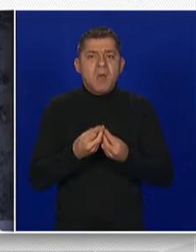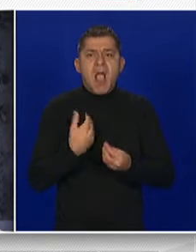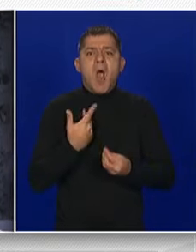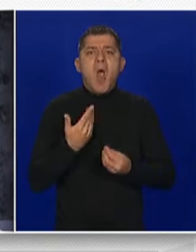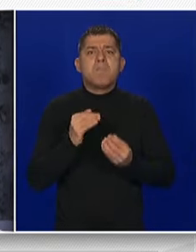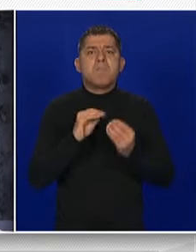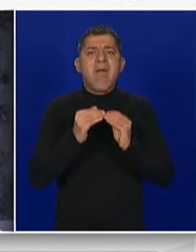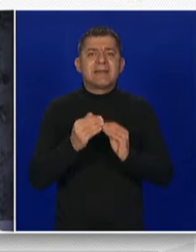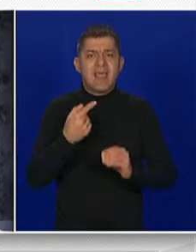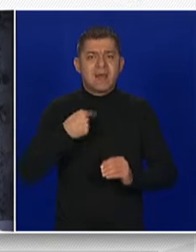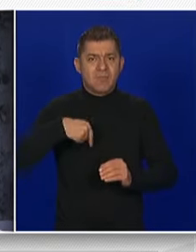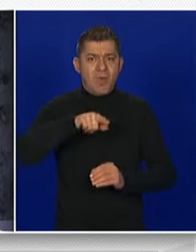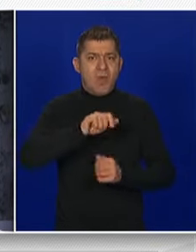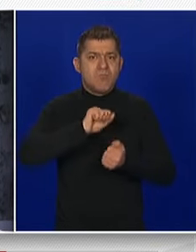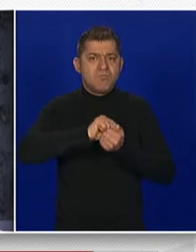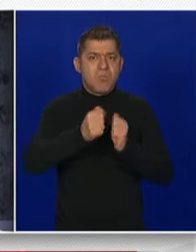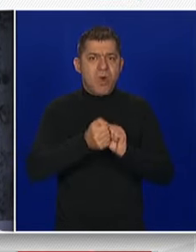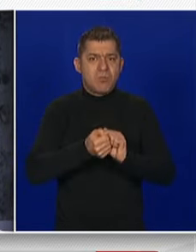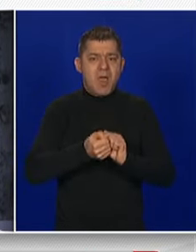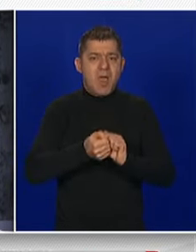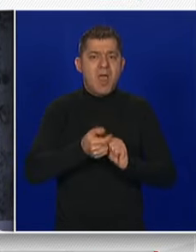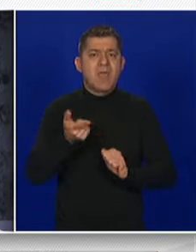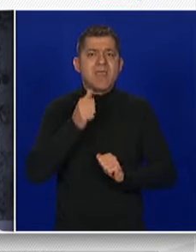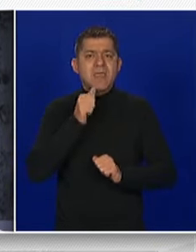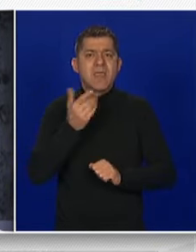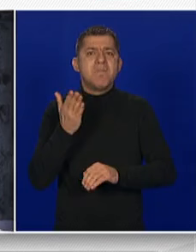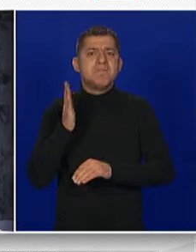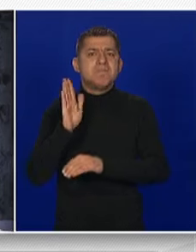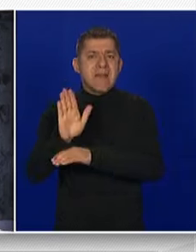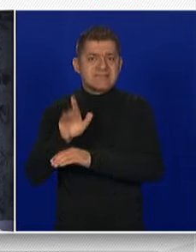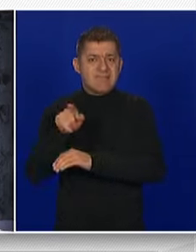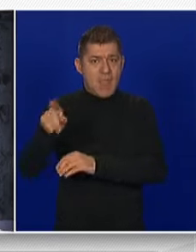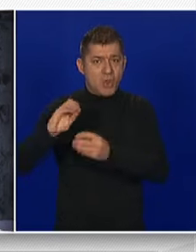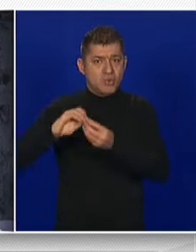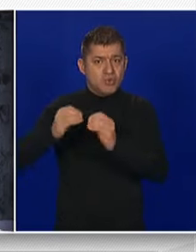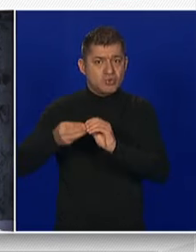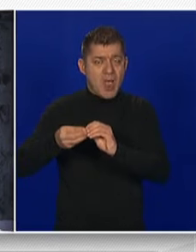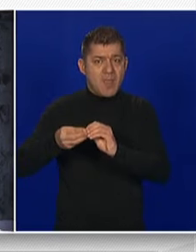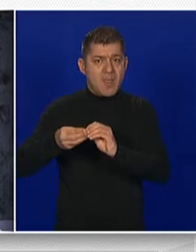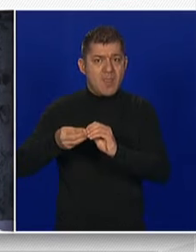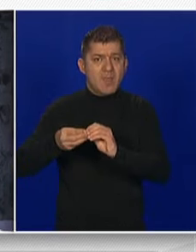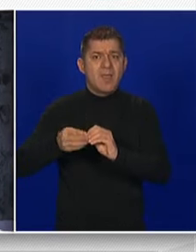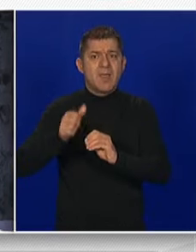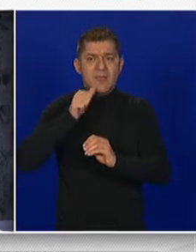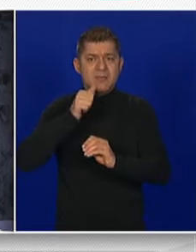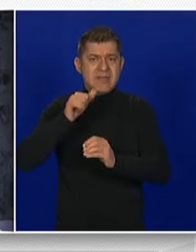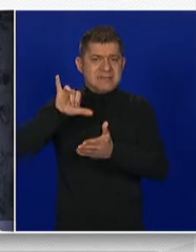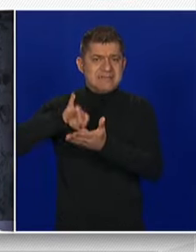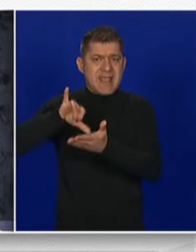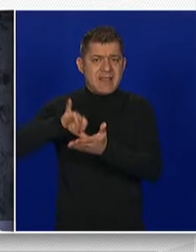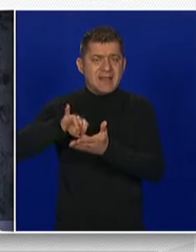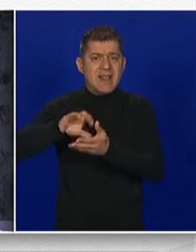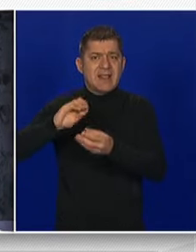ovome i predstavnici trgovina i trgovačkih centara